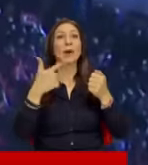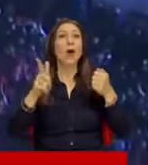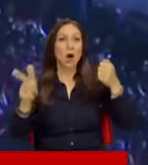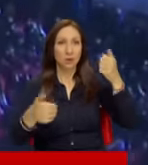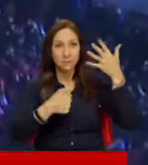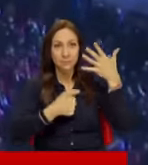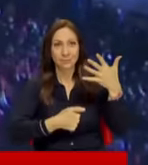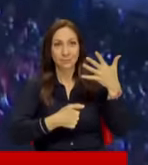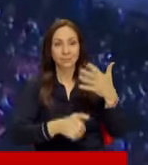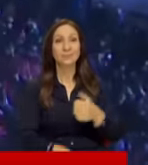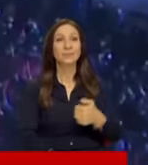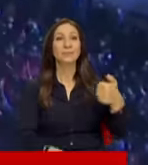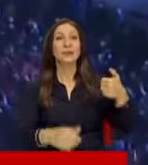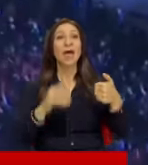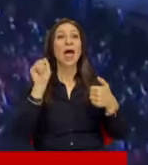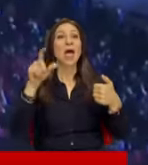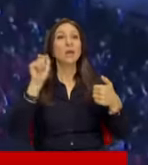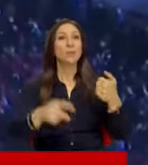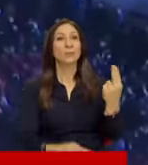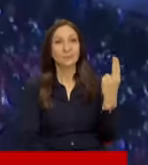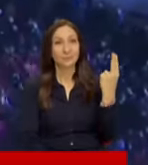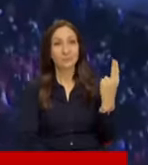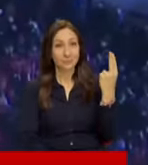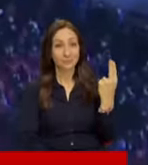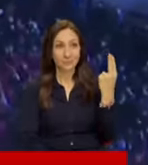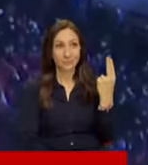Çekmeköy, Eyüp Sultan,